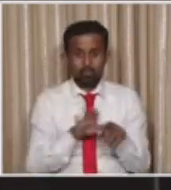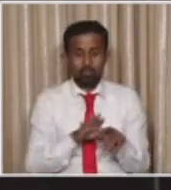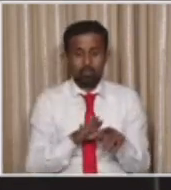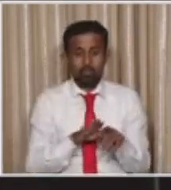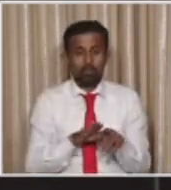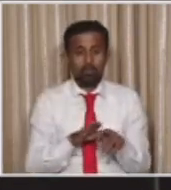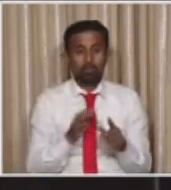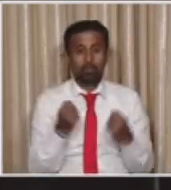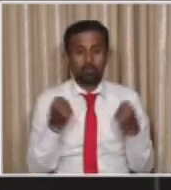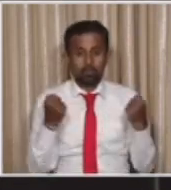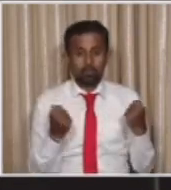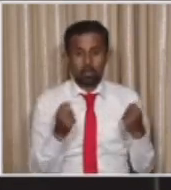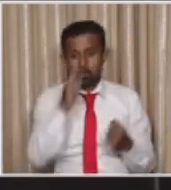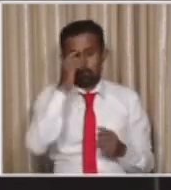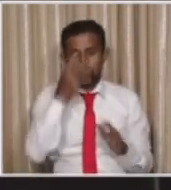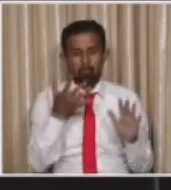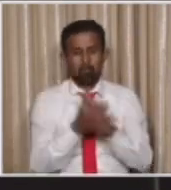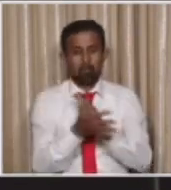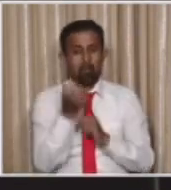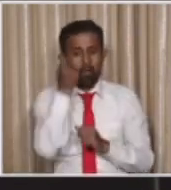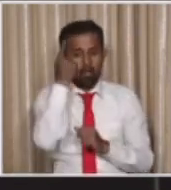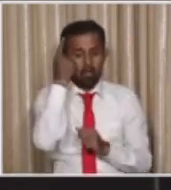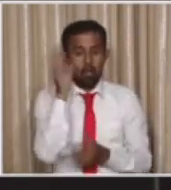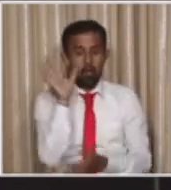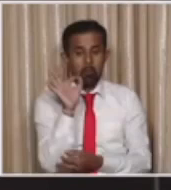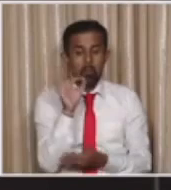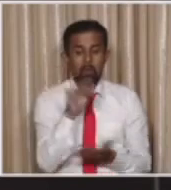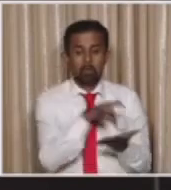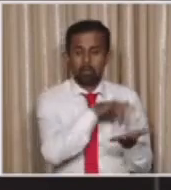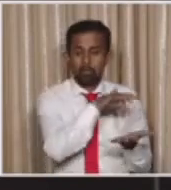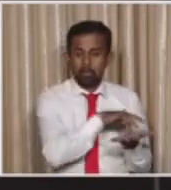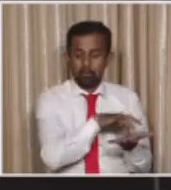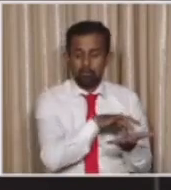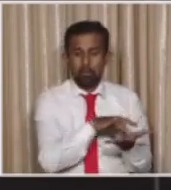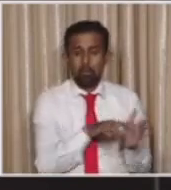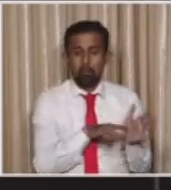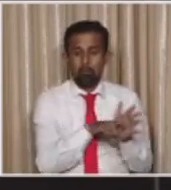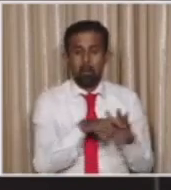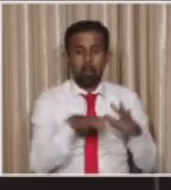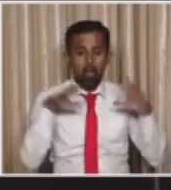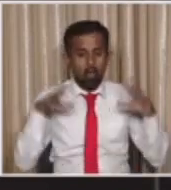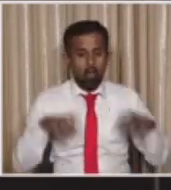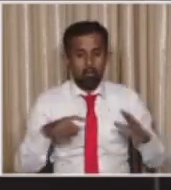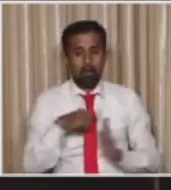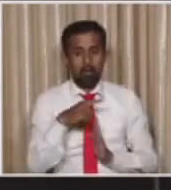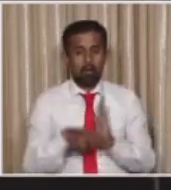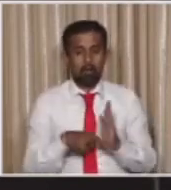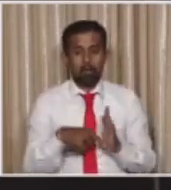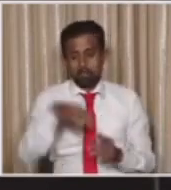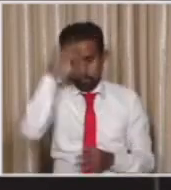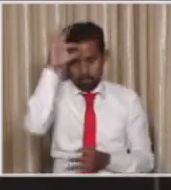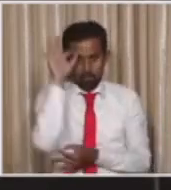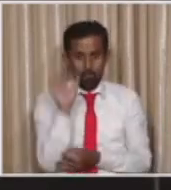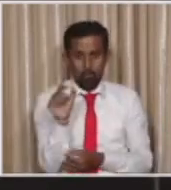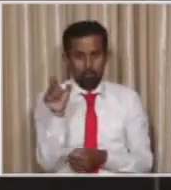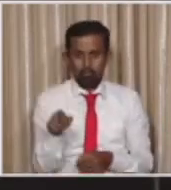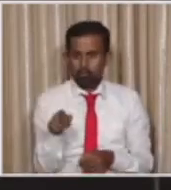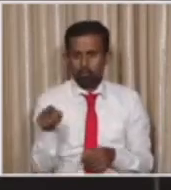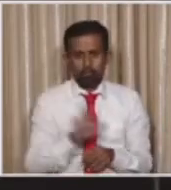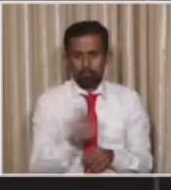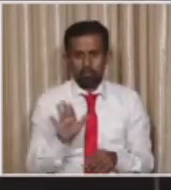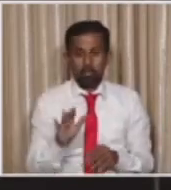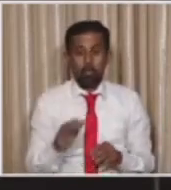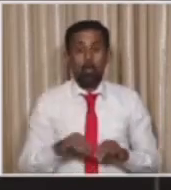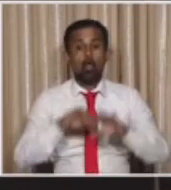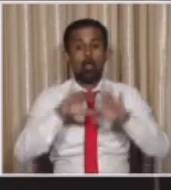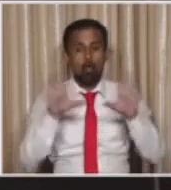තමයි සභාපතිතුමා තියෙන වැරදි වැටහීම. මේ බෞද්ධ සිද්ධස්ථාන, මේ බෞද්ධ නටබුන් අයිති මේ රටේ සිංහල බෞද්ධයන්ට පමණක් නෙමෙයි, මේ රටේ